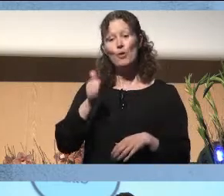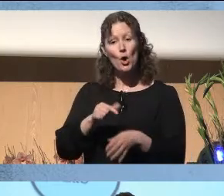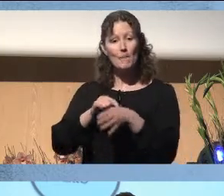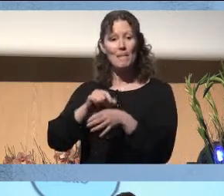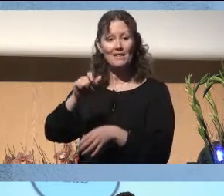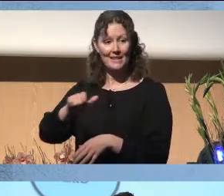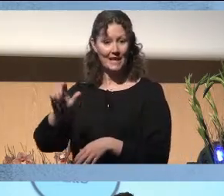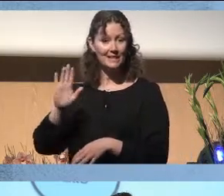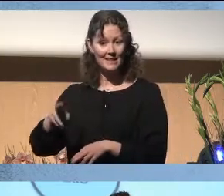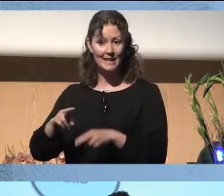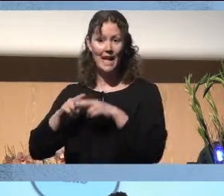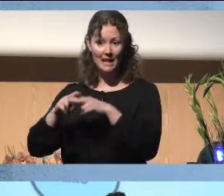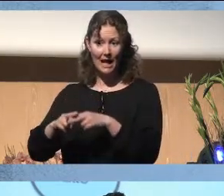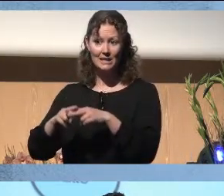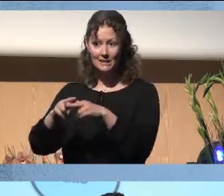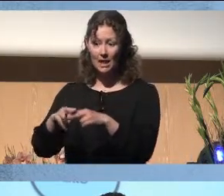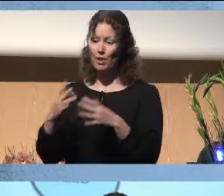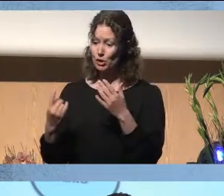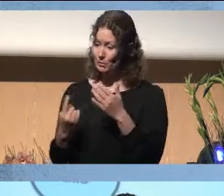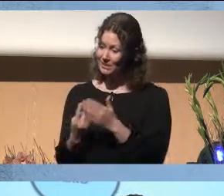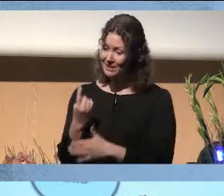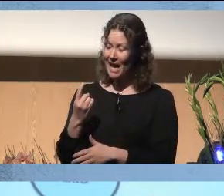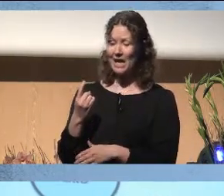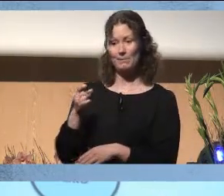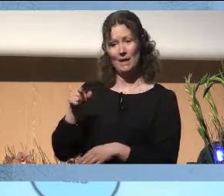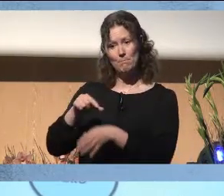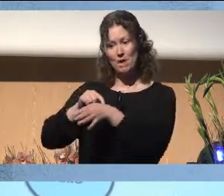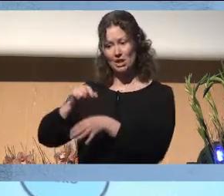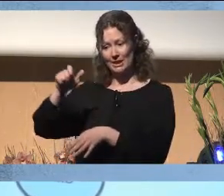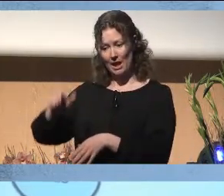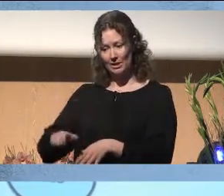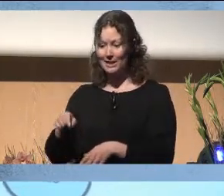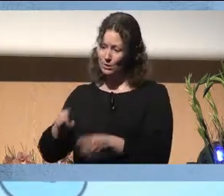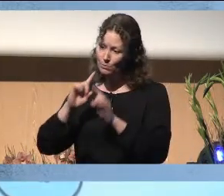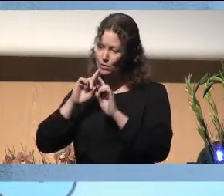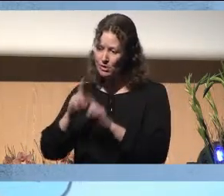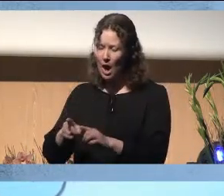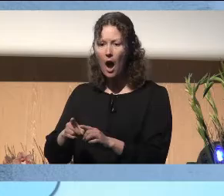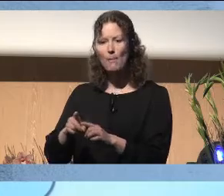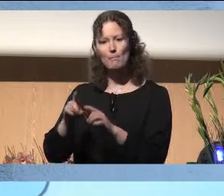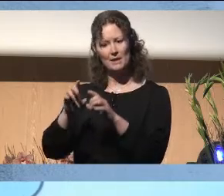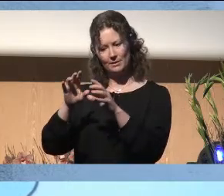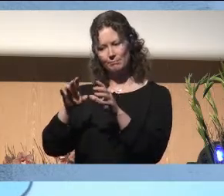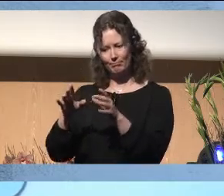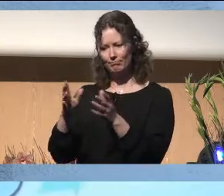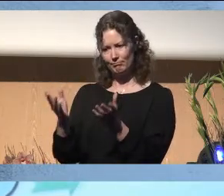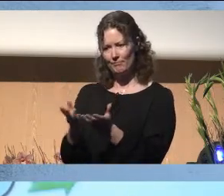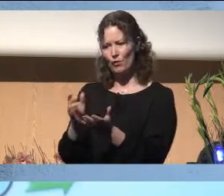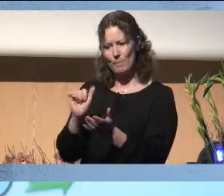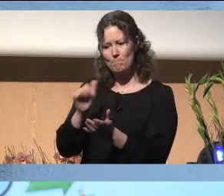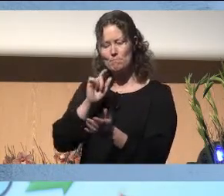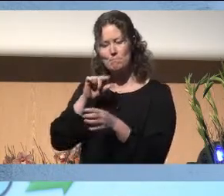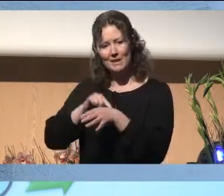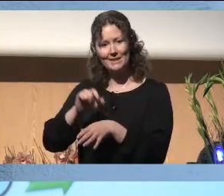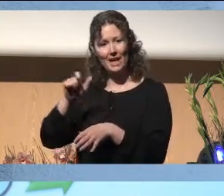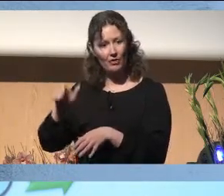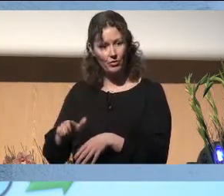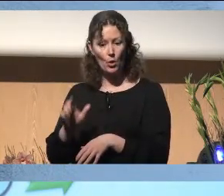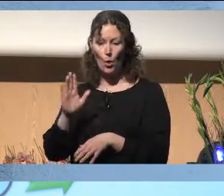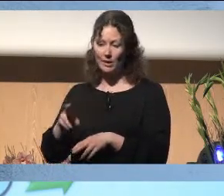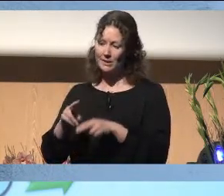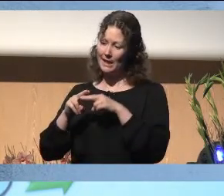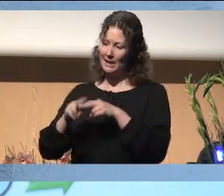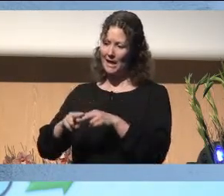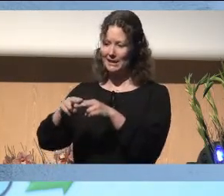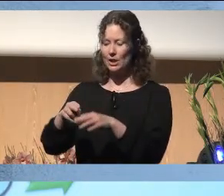patientens resa. Det som händer patienten, det som verkligen skapar värde för patienten. Och patientens resa går ju